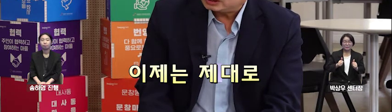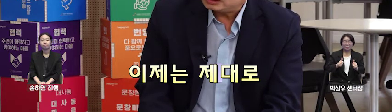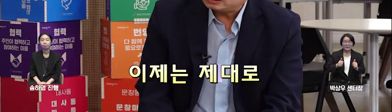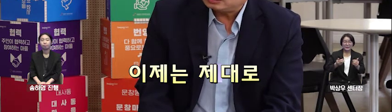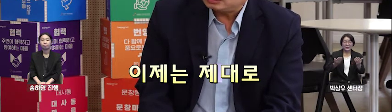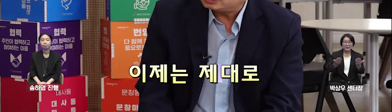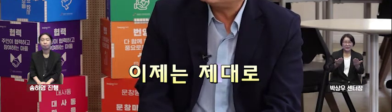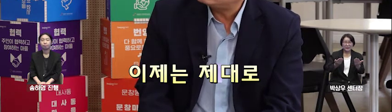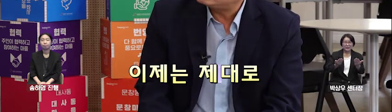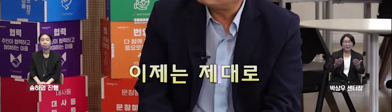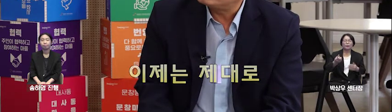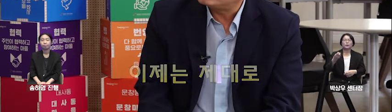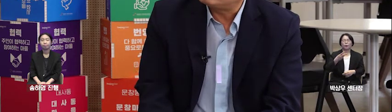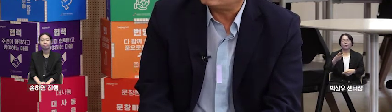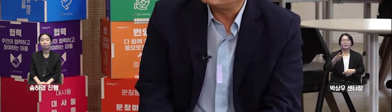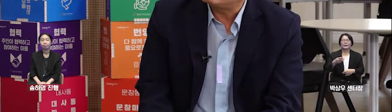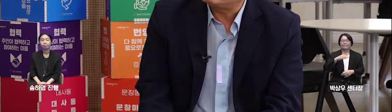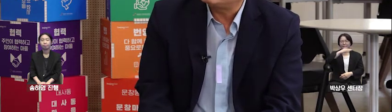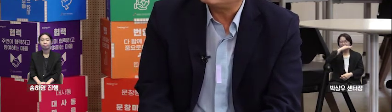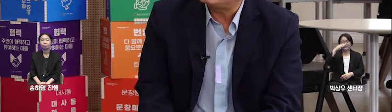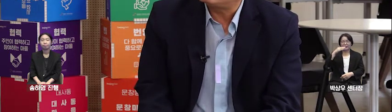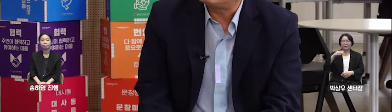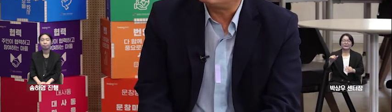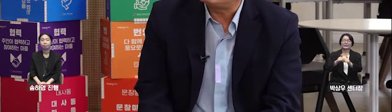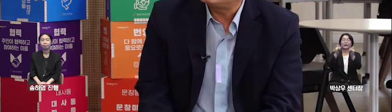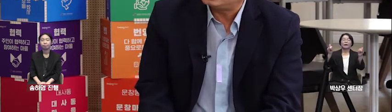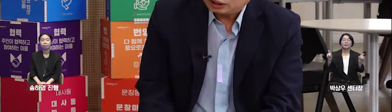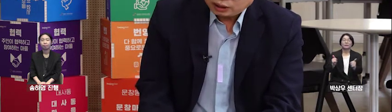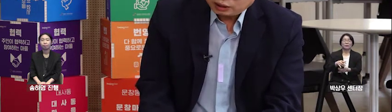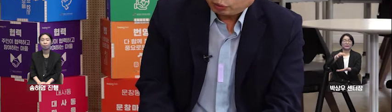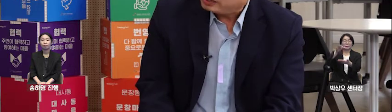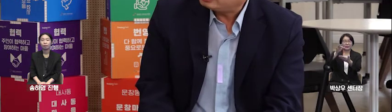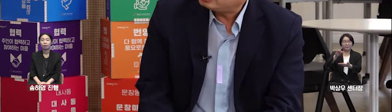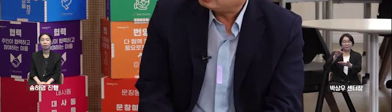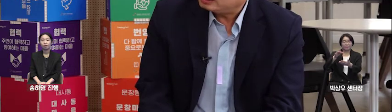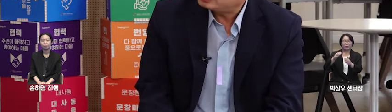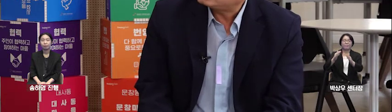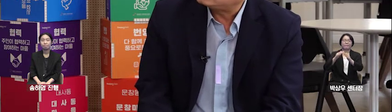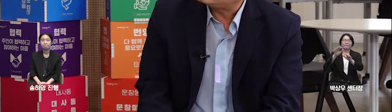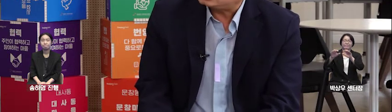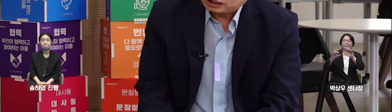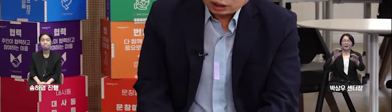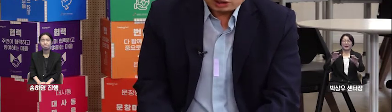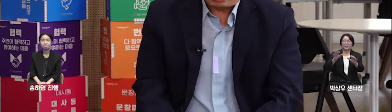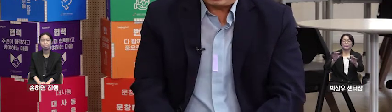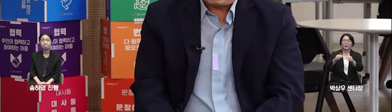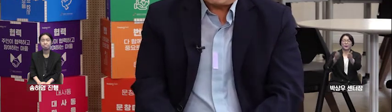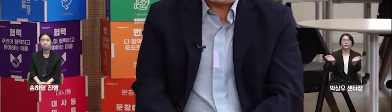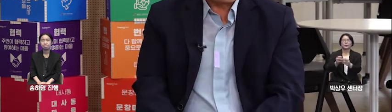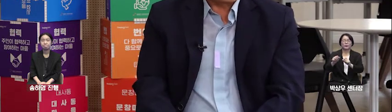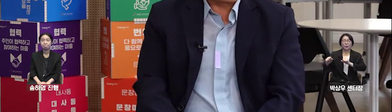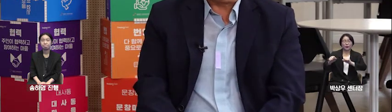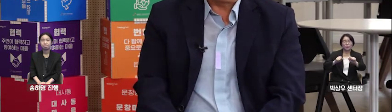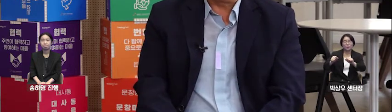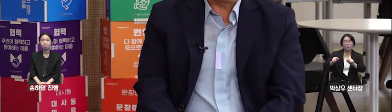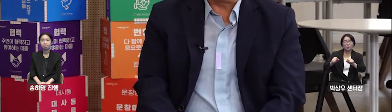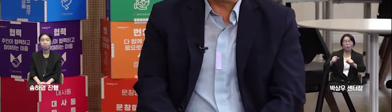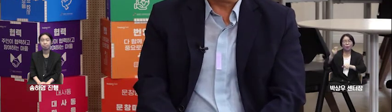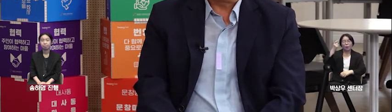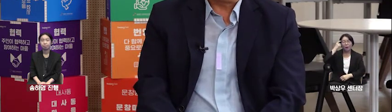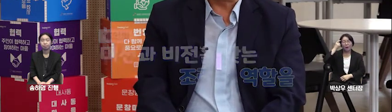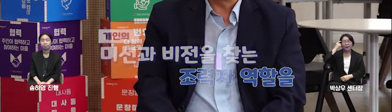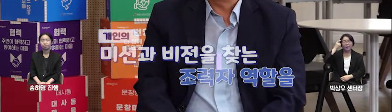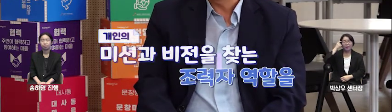왜 사회적 자본 이런 마을 공동체 활동을 왜 해야 되는지 뭐 이러한 그 개인의